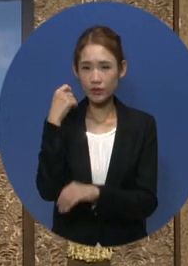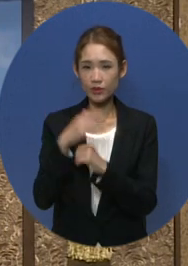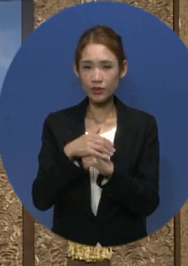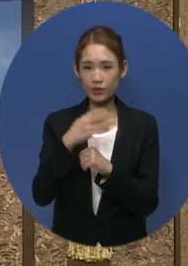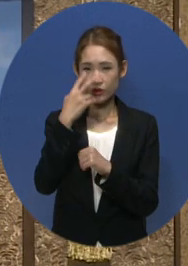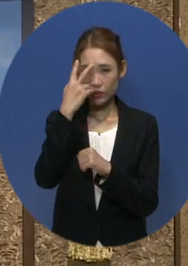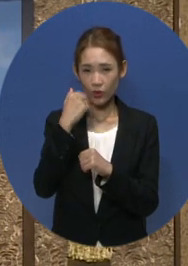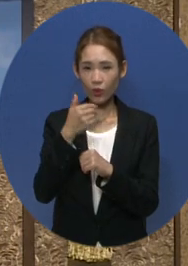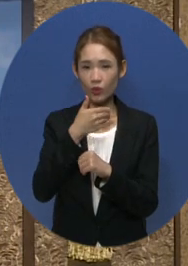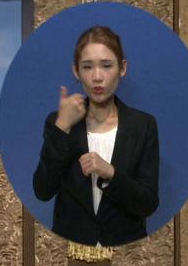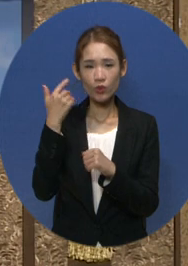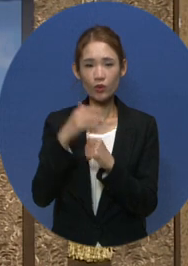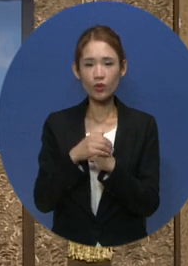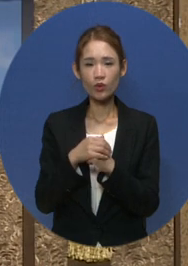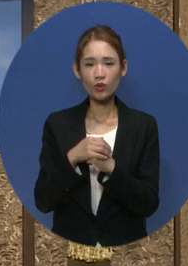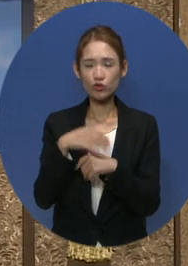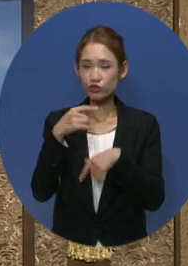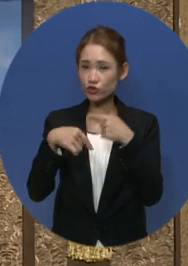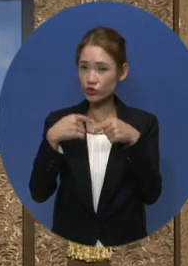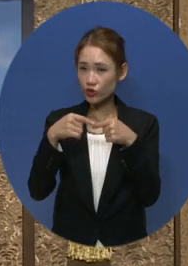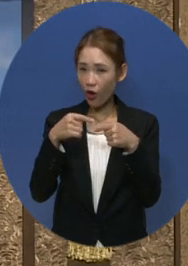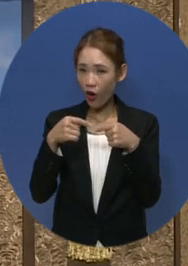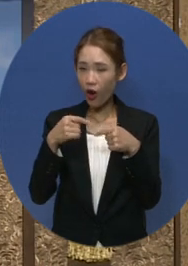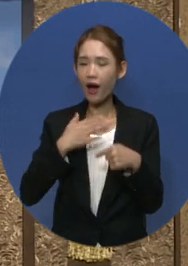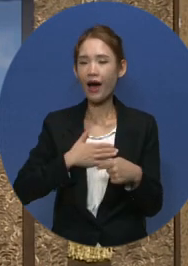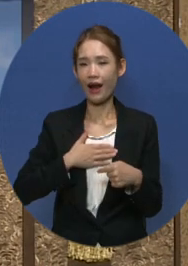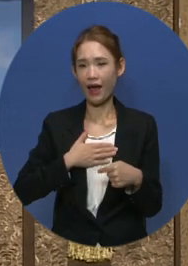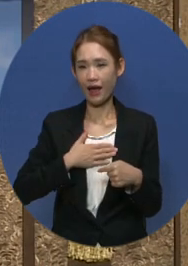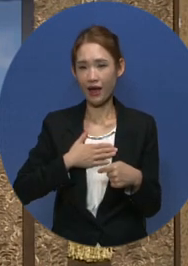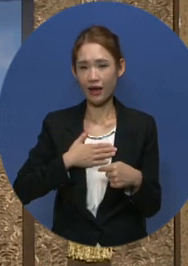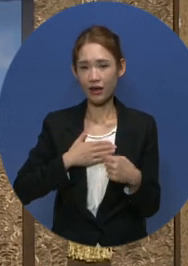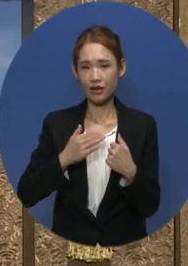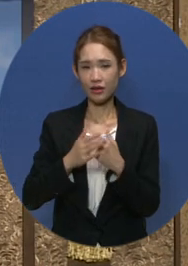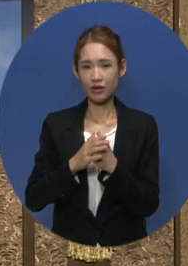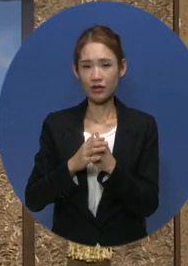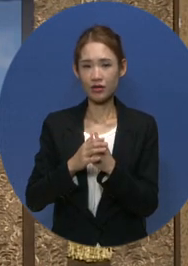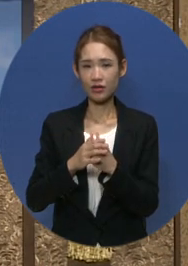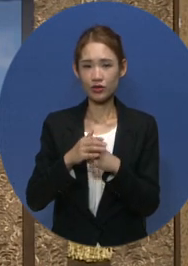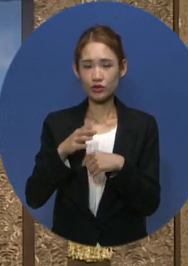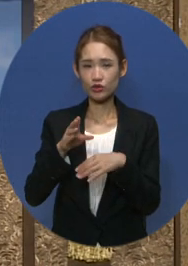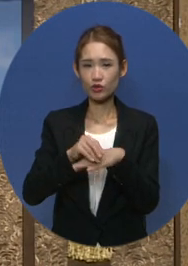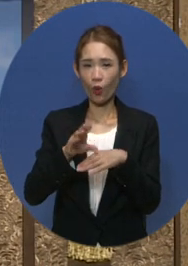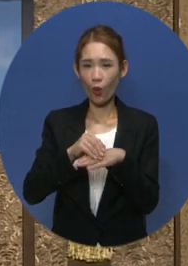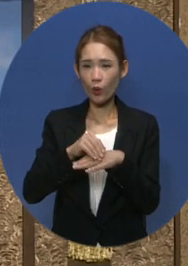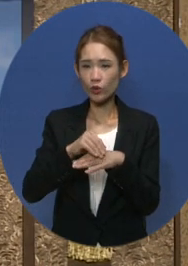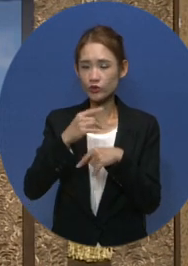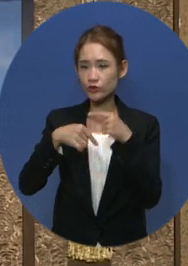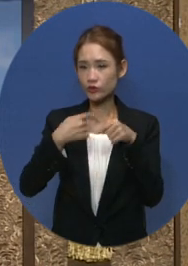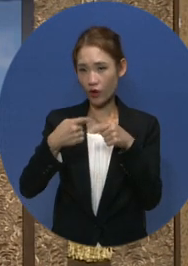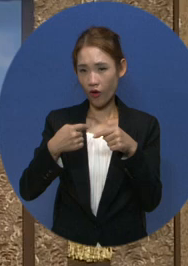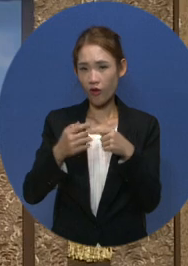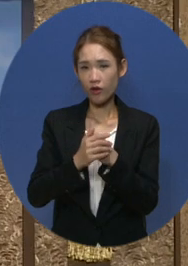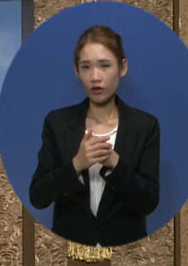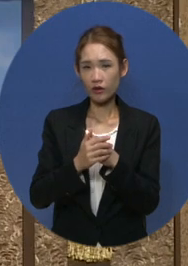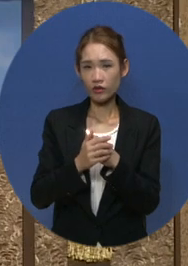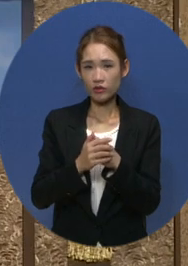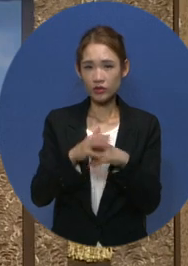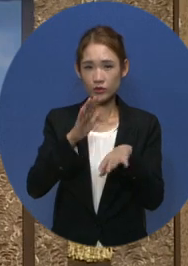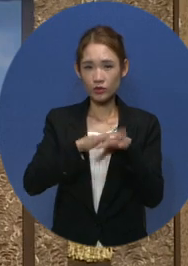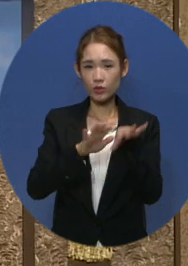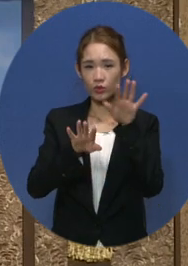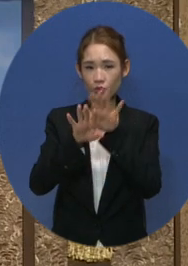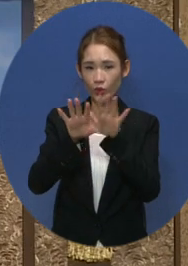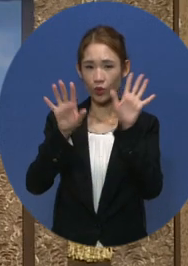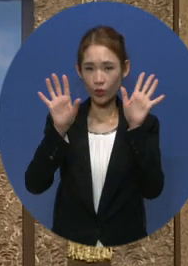농 기반 농맹인은 수화를 알 확률이 높아요. 예. 그러니까 그런 사람은 척수화라 그래가지고 이제 그 사람이 성을